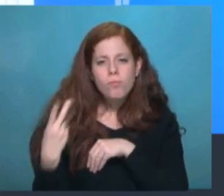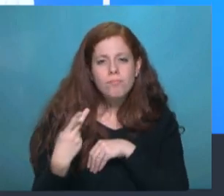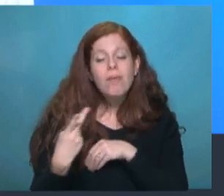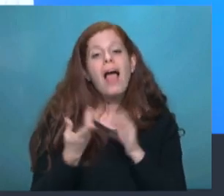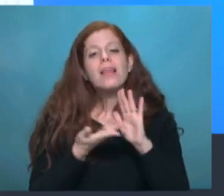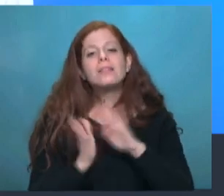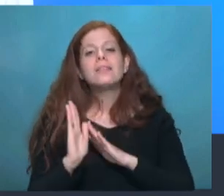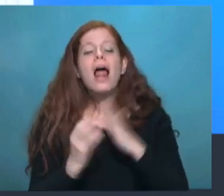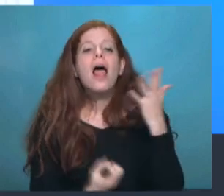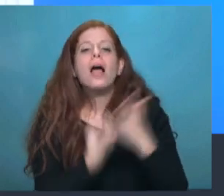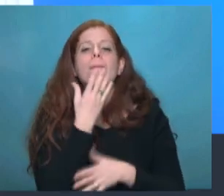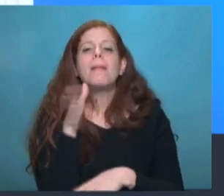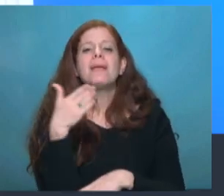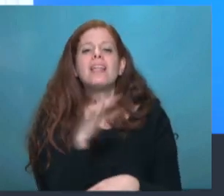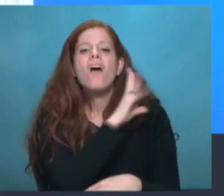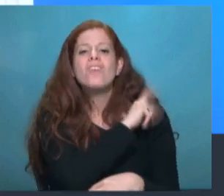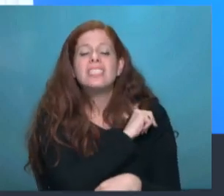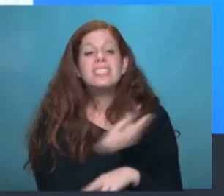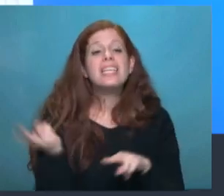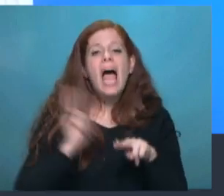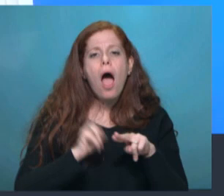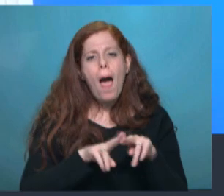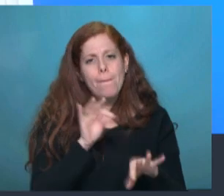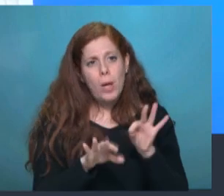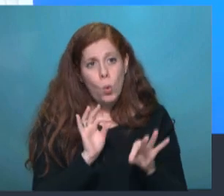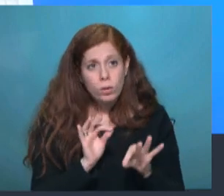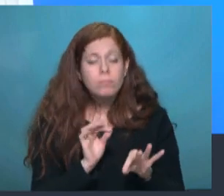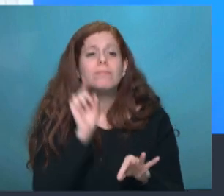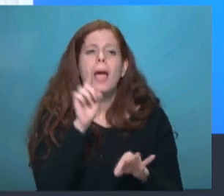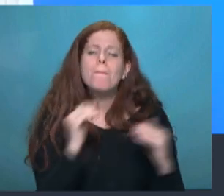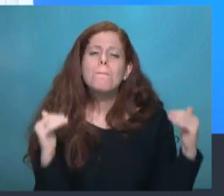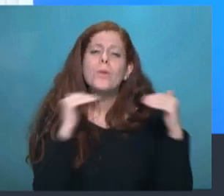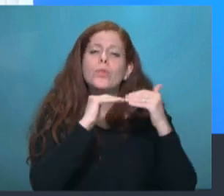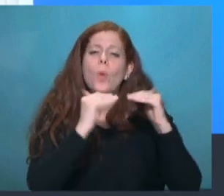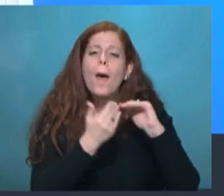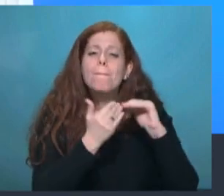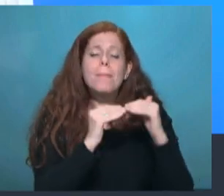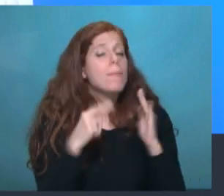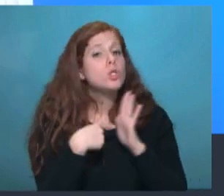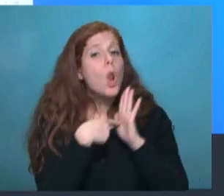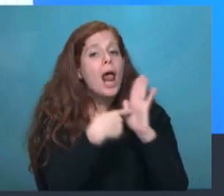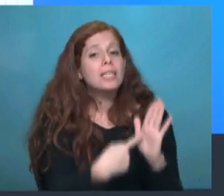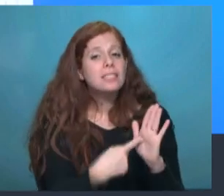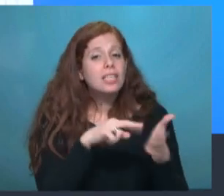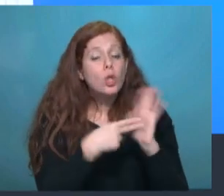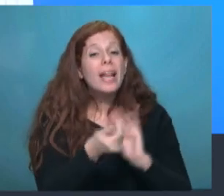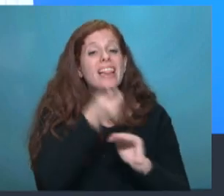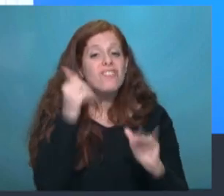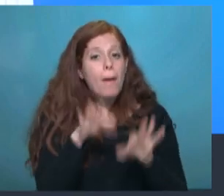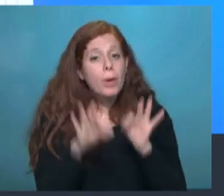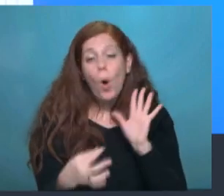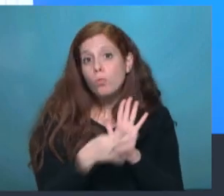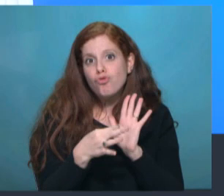להקמת מדינה פלסטינית מיד לאחר הבחירות. הם מתואמים שלא להציג את התוכנית לפני הבחירות על מנת